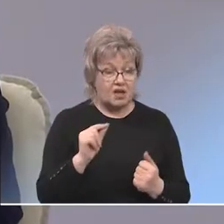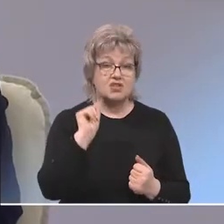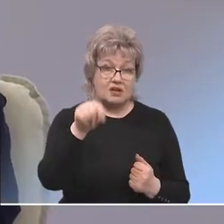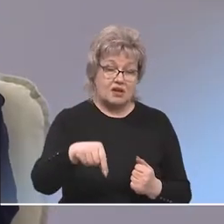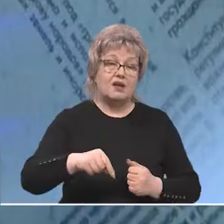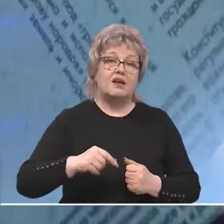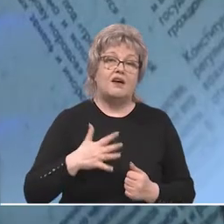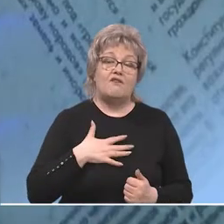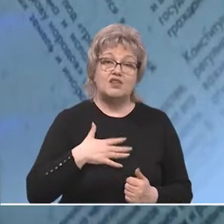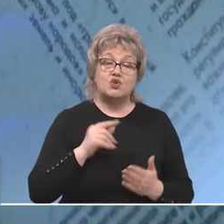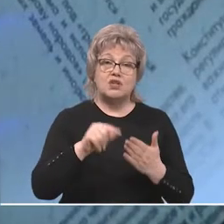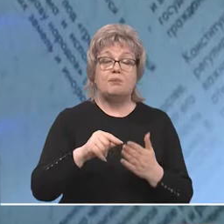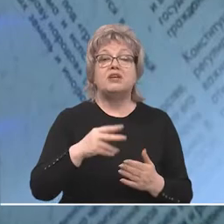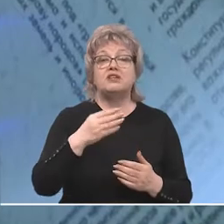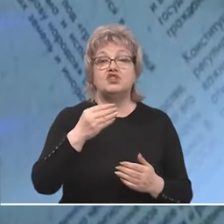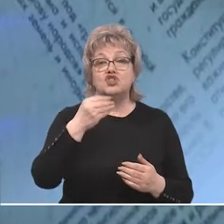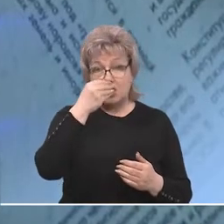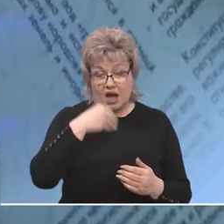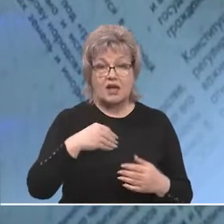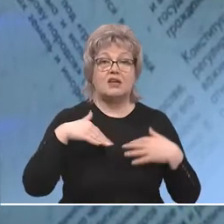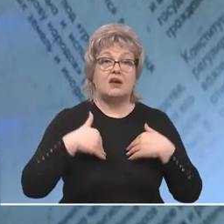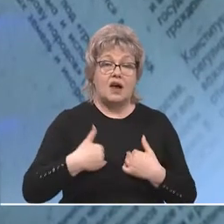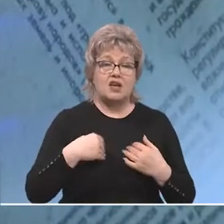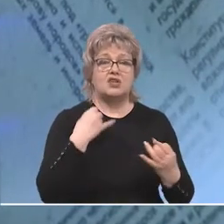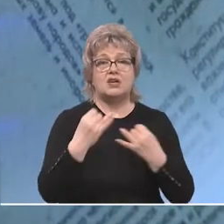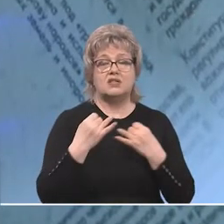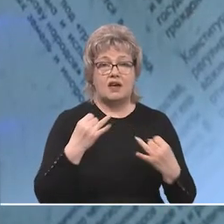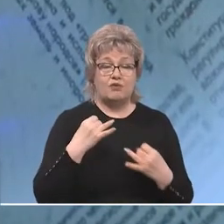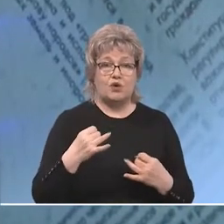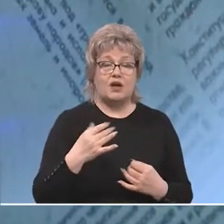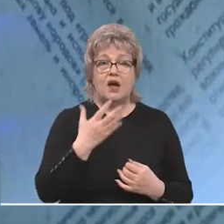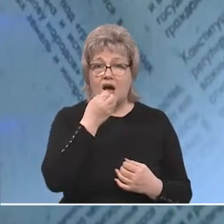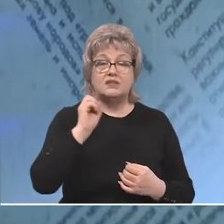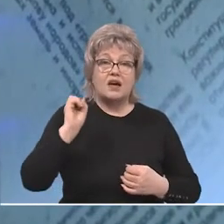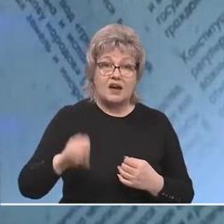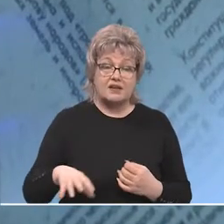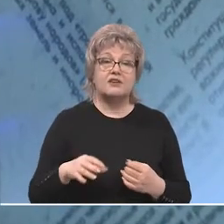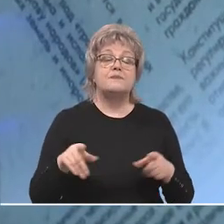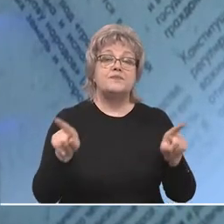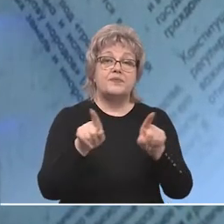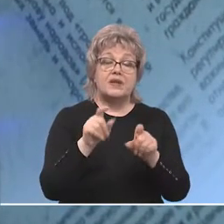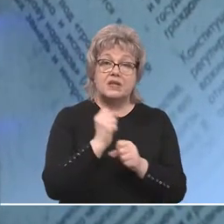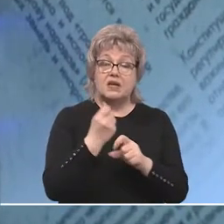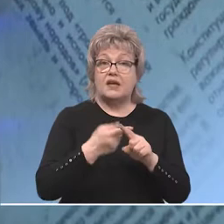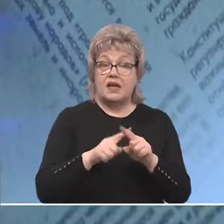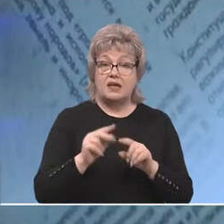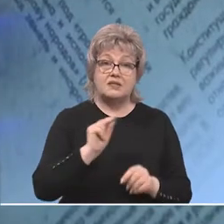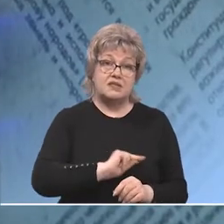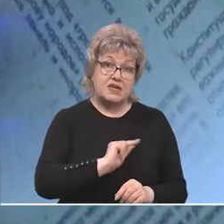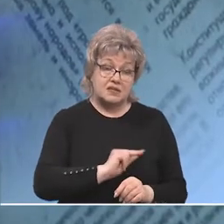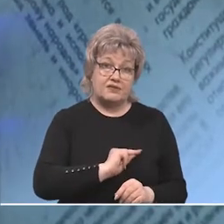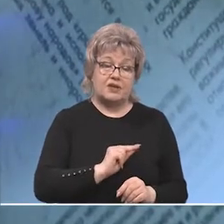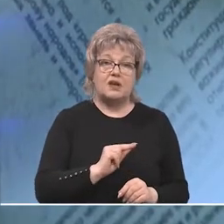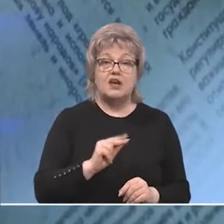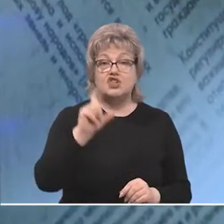основном воздушно-капельным. При чихании, кашле, разговоре, отхаркивании, например. И совершая эти действия, человек выделяет